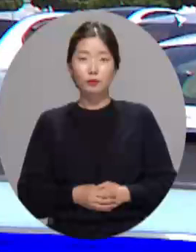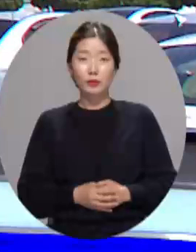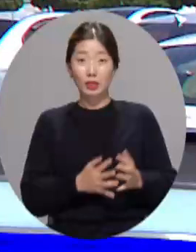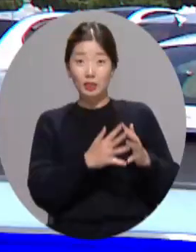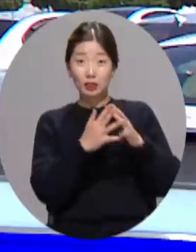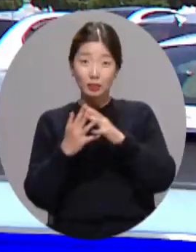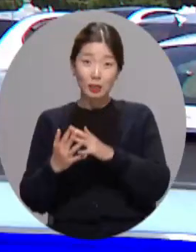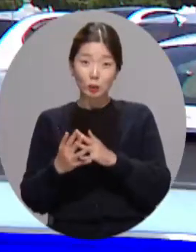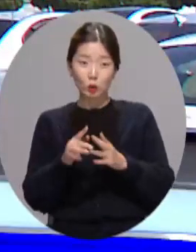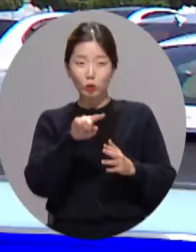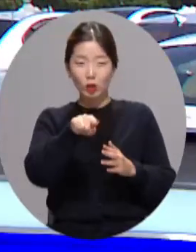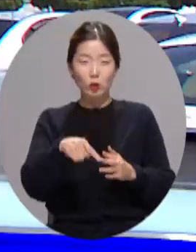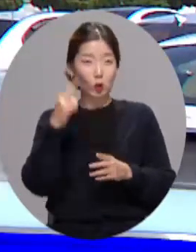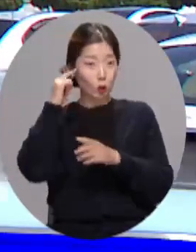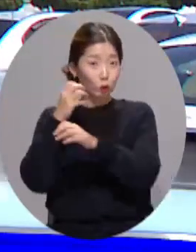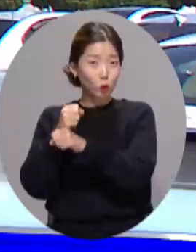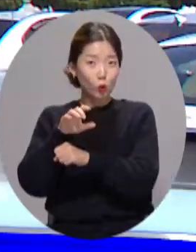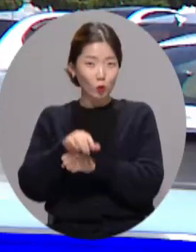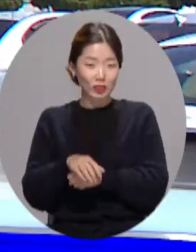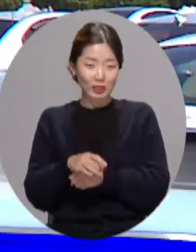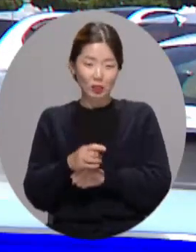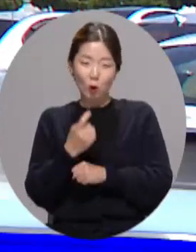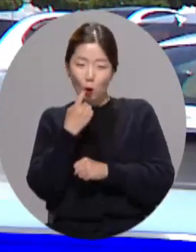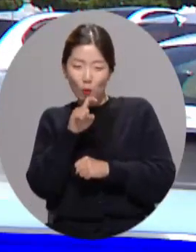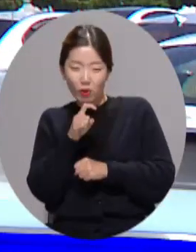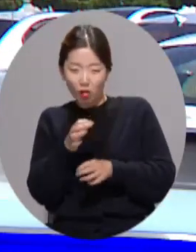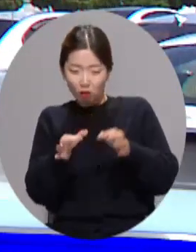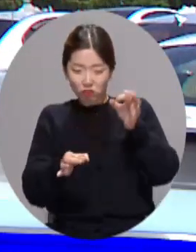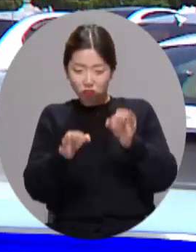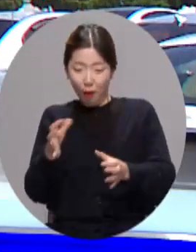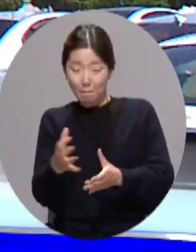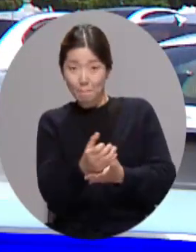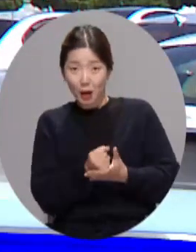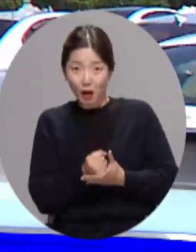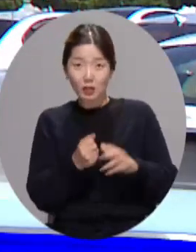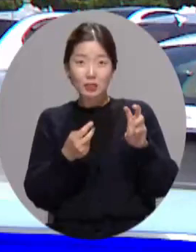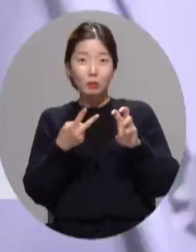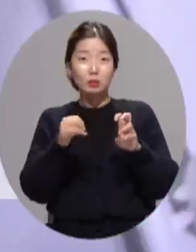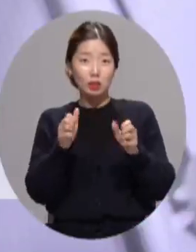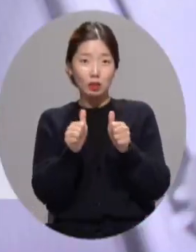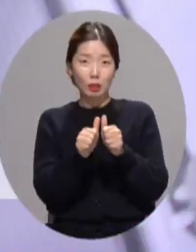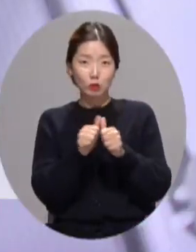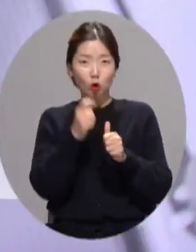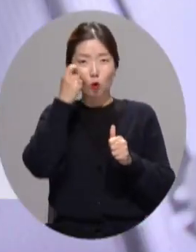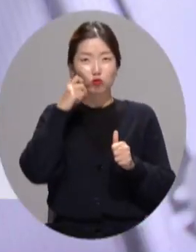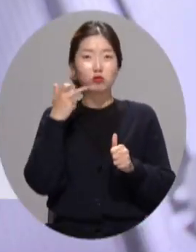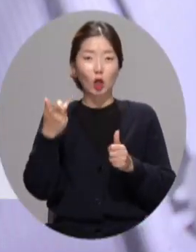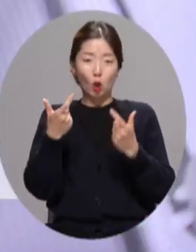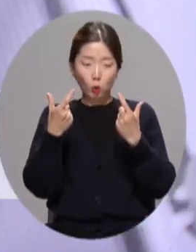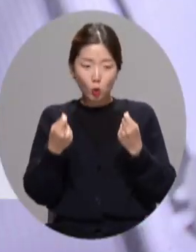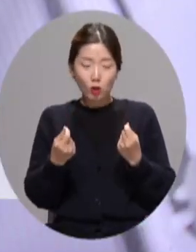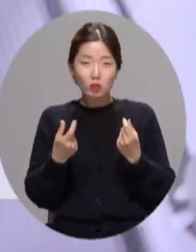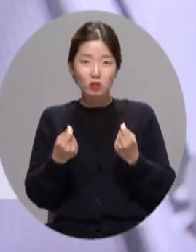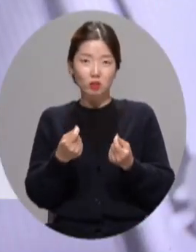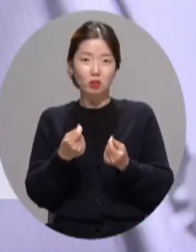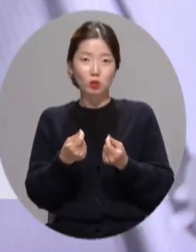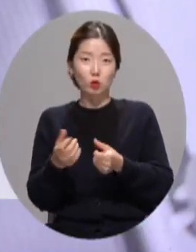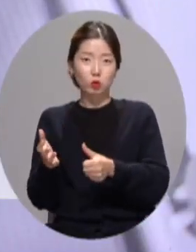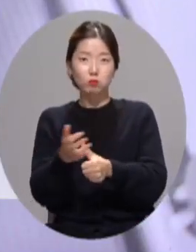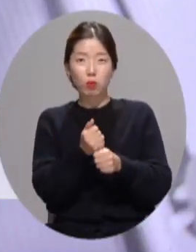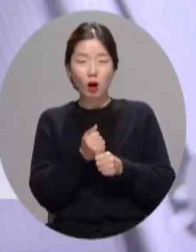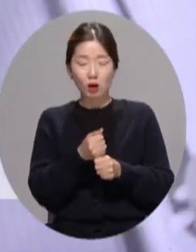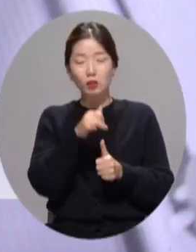장수군의 한 축산 연구소에서 수소 정액을 훔쳤다가 구속된 30대가 울산에서도 같은 범행을 저지른